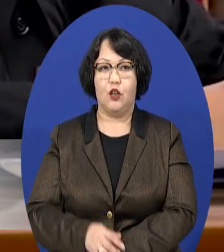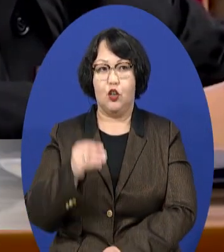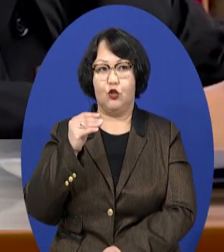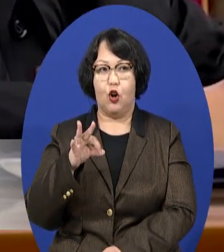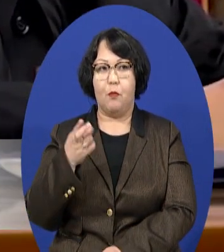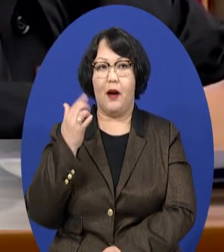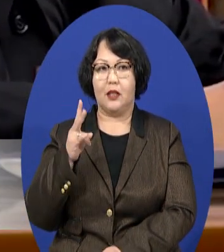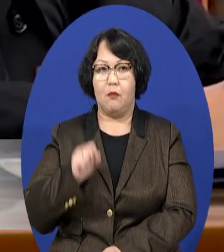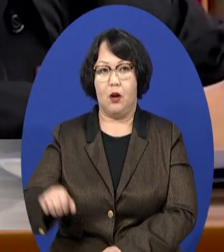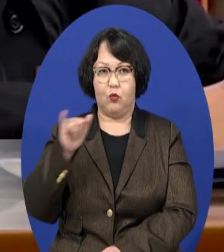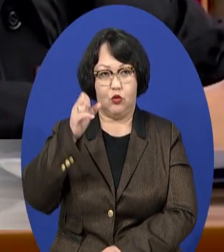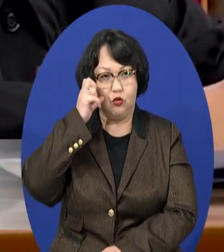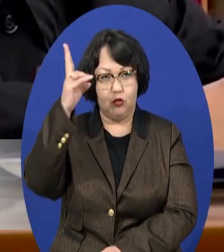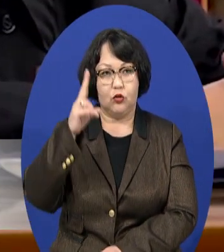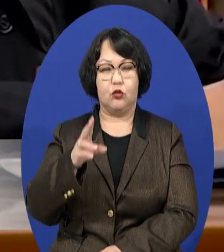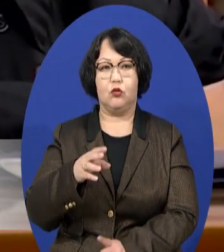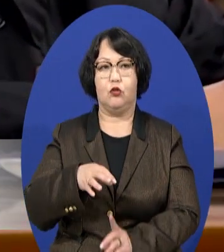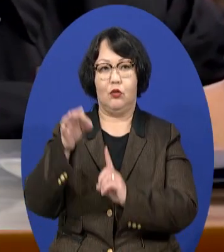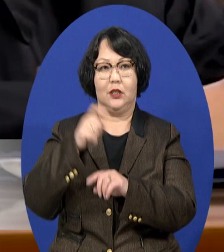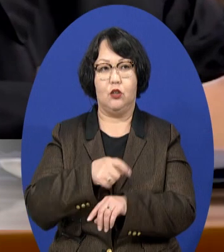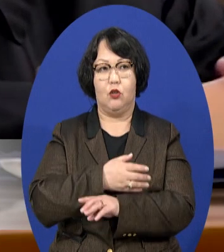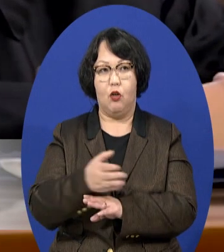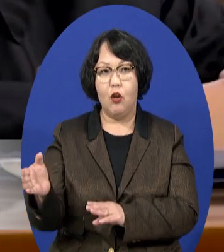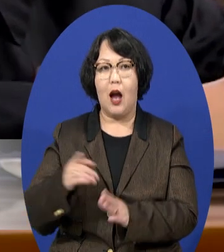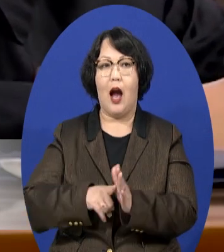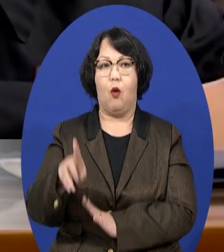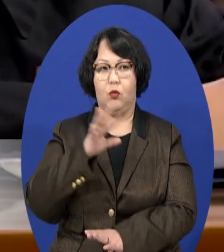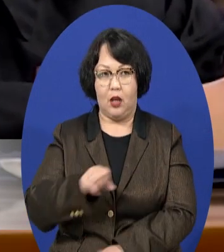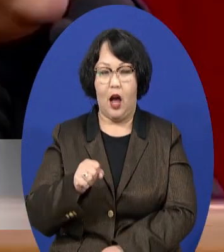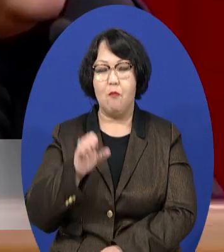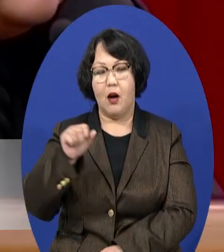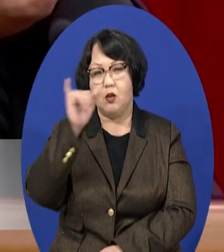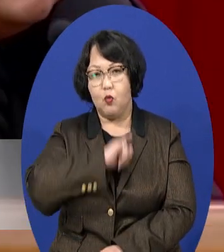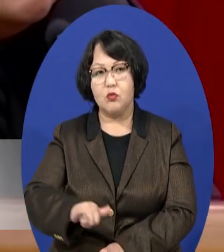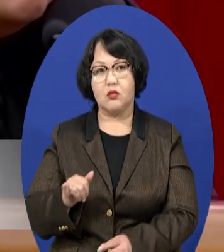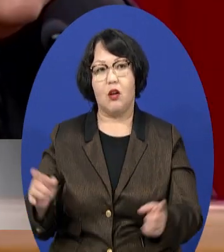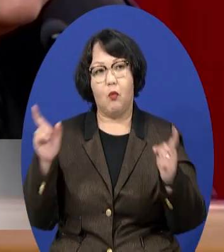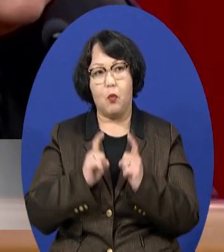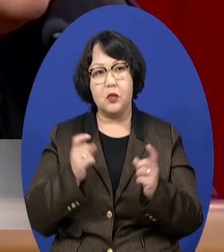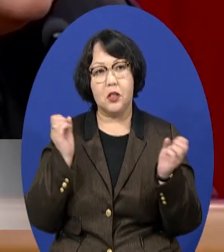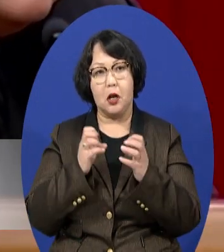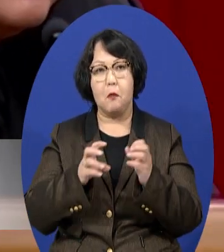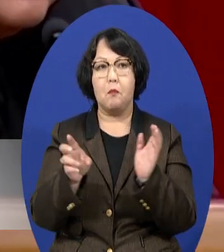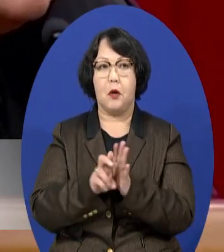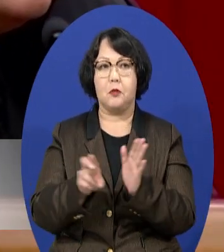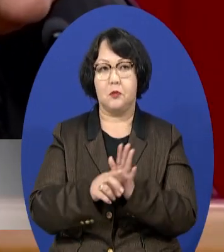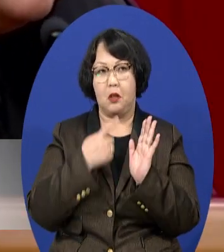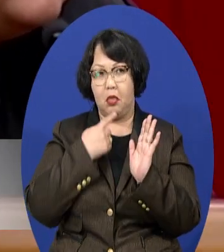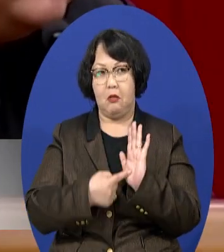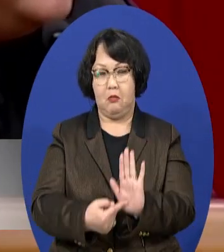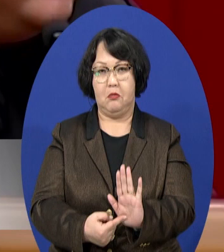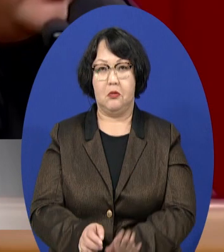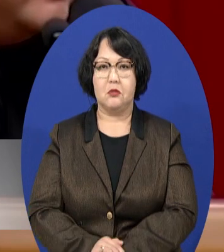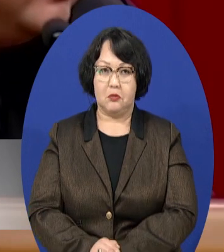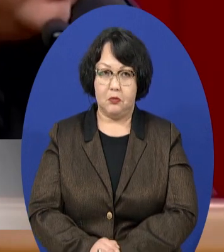Байден Америкийн ерөнхийлөгчөөр сонгосноос хойш анх удаагаа Финьян Вашингтонтой яриа хэлэлцээ өрнүүлж болох боломжтой гэдэг байр суурийг энхүү цохиулгасан